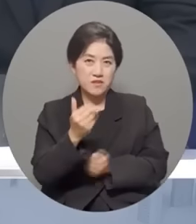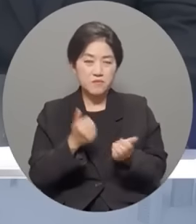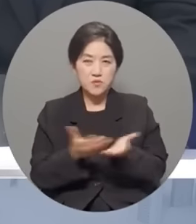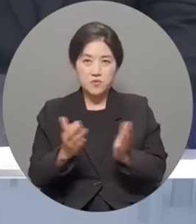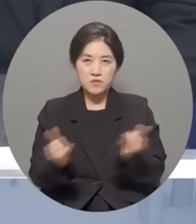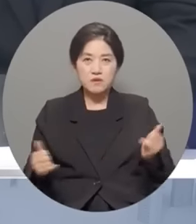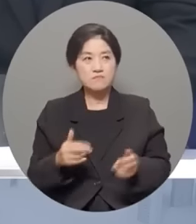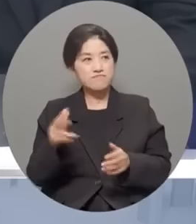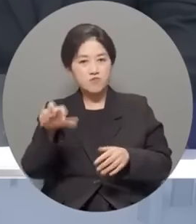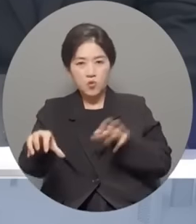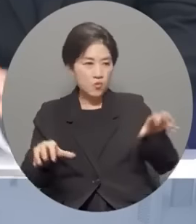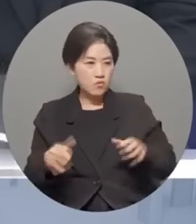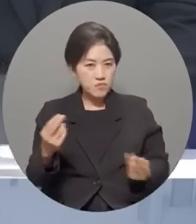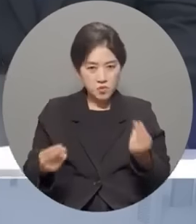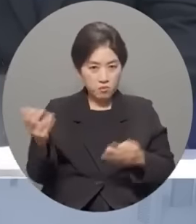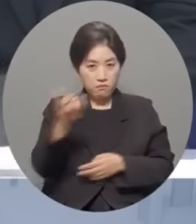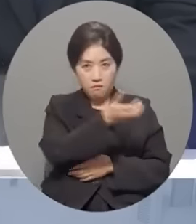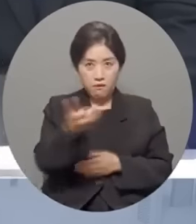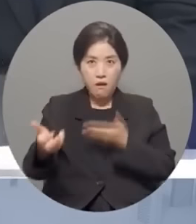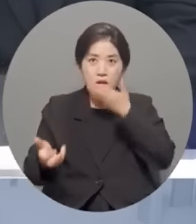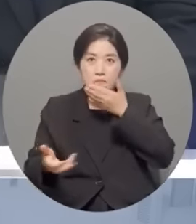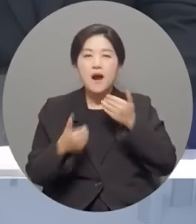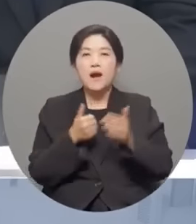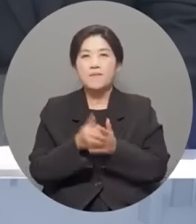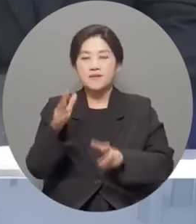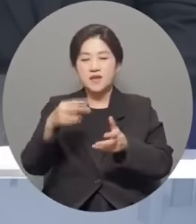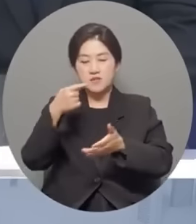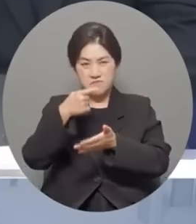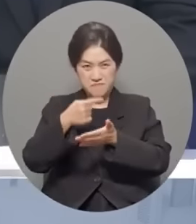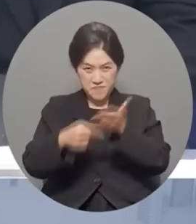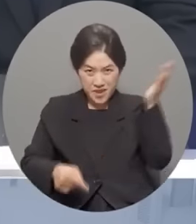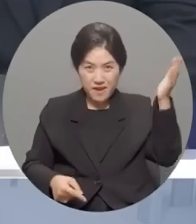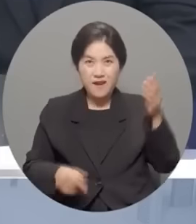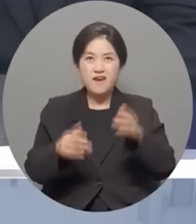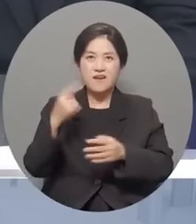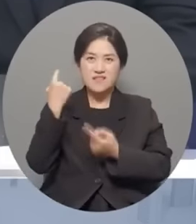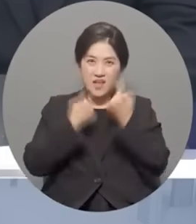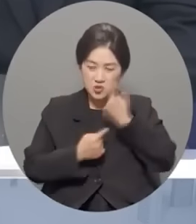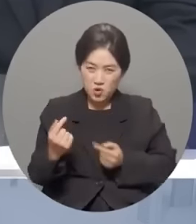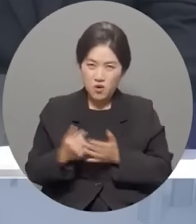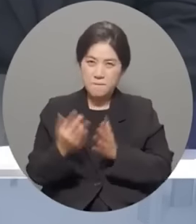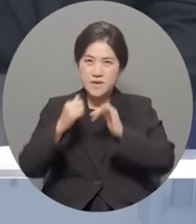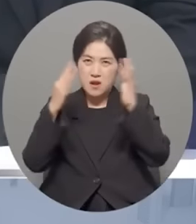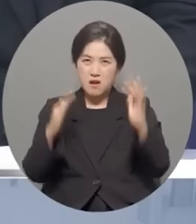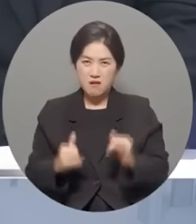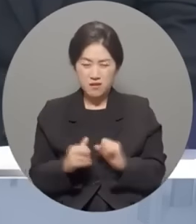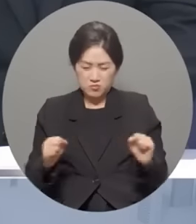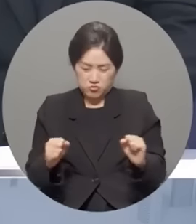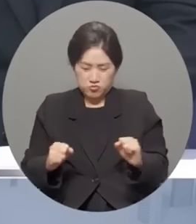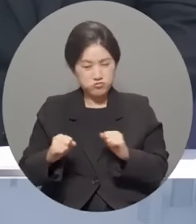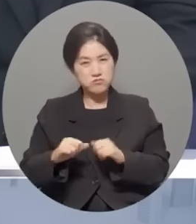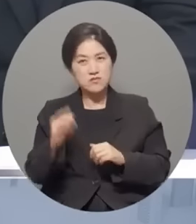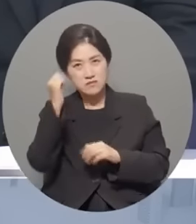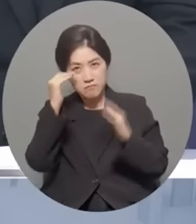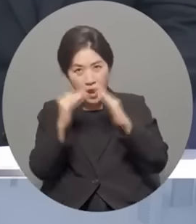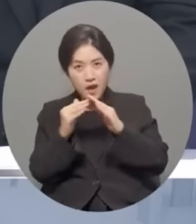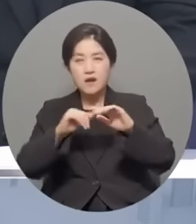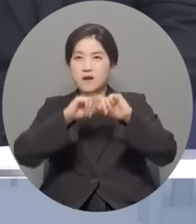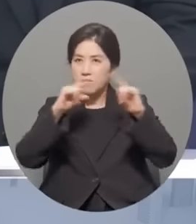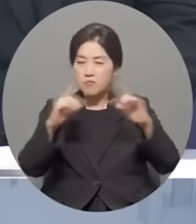자유롭게 옮기기만 해 줘도 산재도 줄고 비닐하우스 숙소 같은 열악한 환경도 자연스럽게 개선될 거라는게 전문가들의